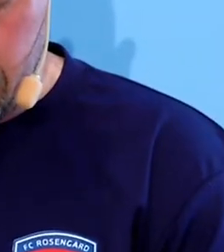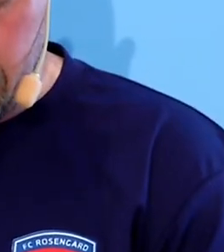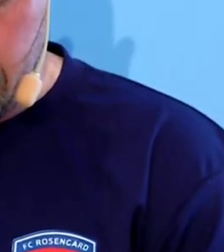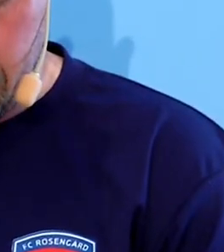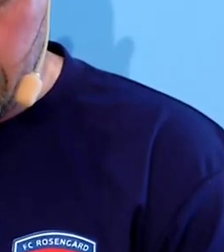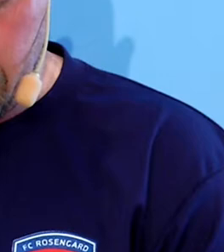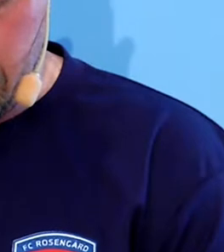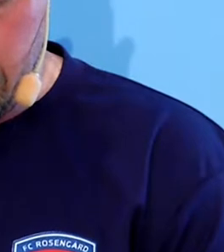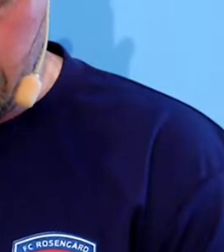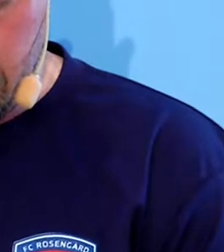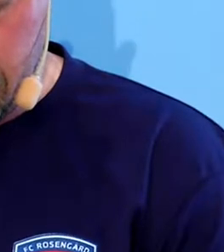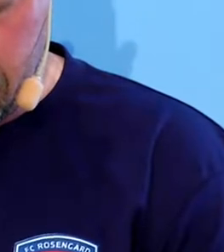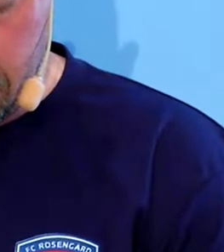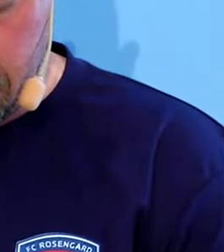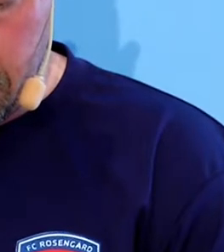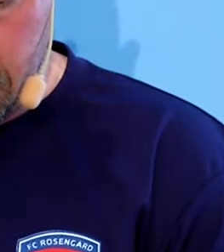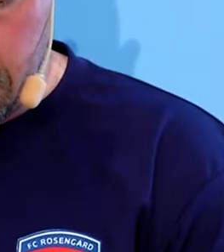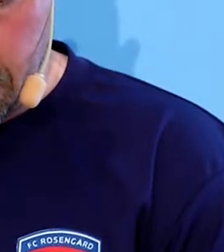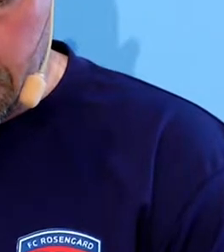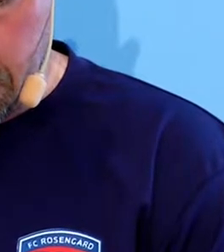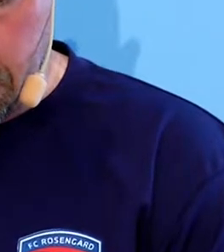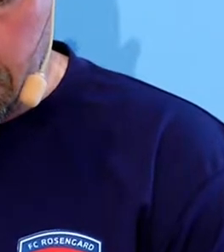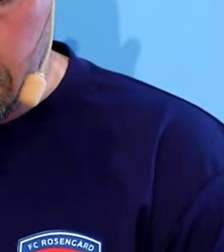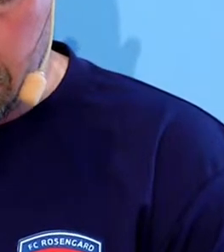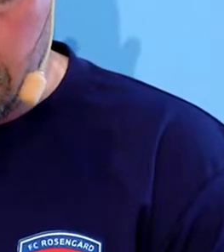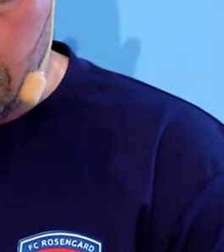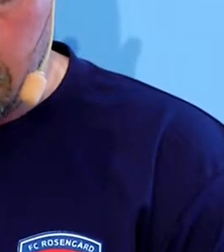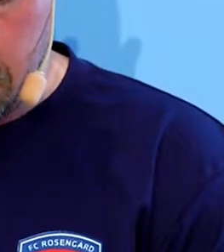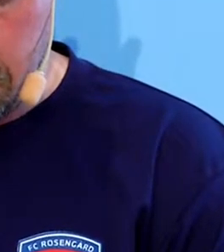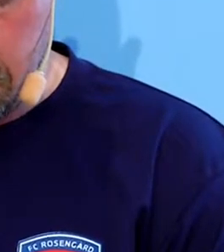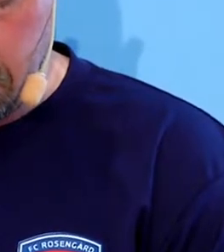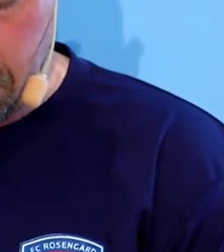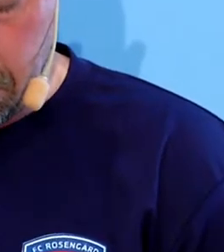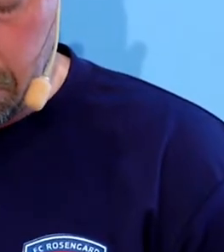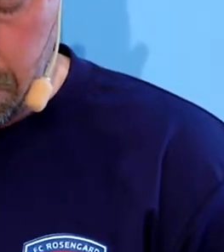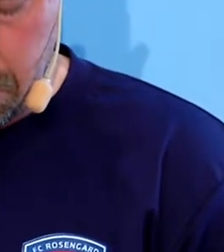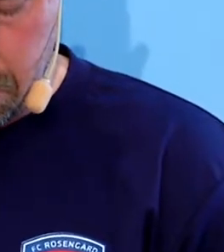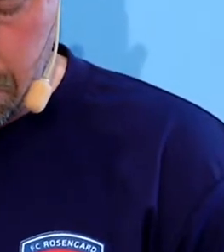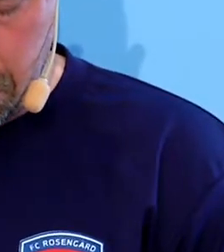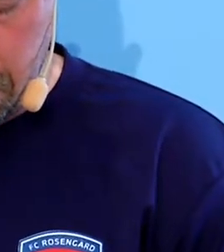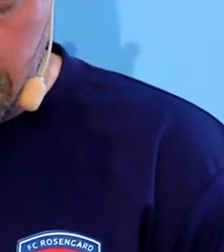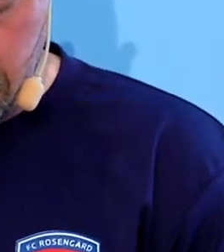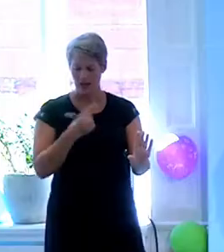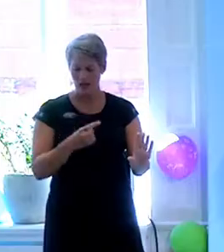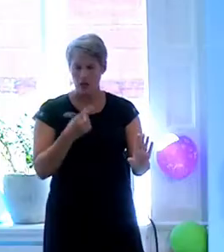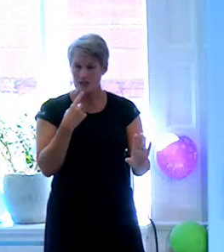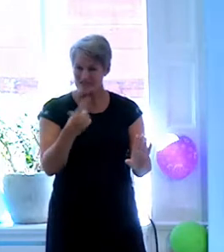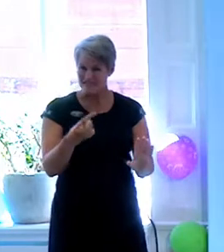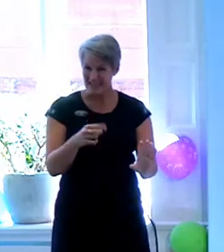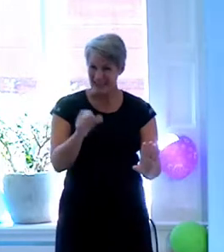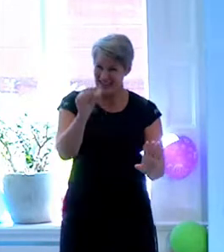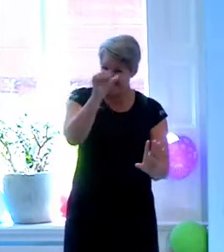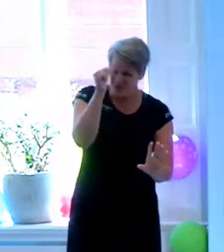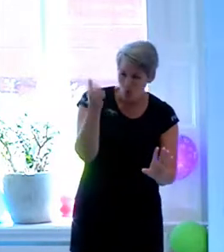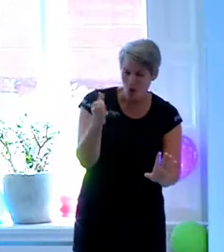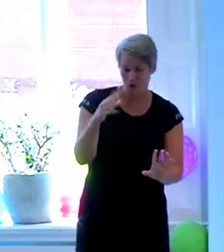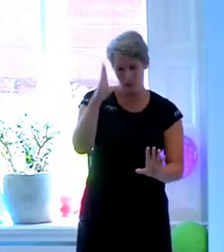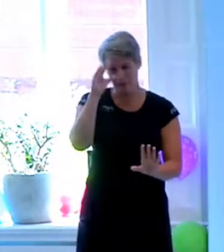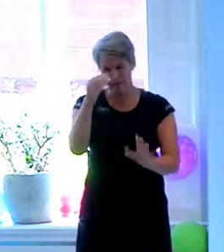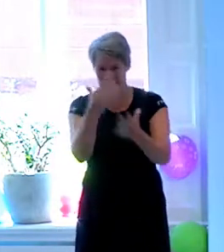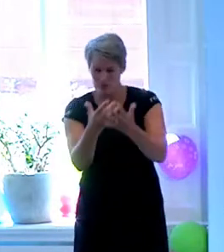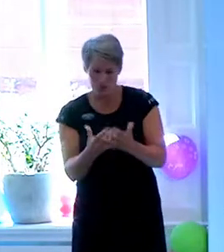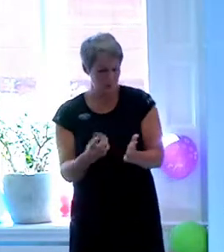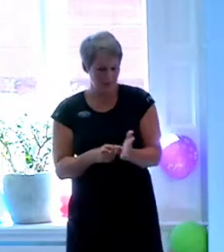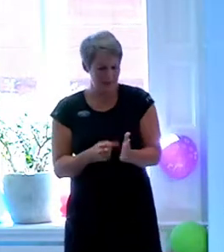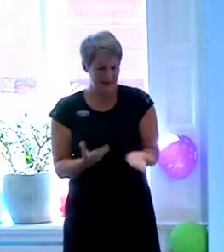det finns många olika delar som jag tror att en kommun kan göra. Men stopp där lite. När du säger att det är väldigt trögt och patriarkala strukturer, hur märker du